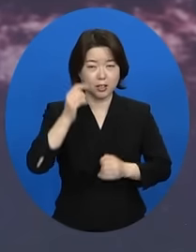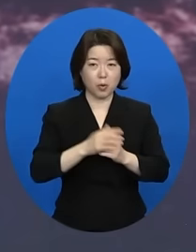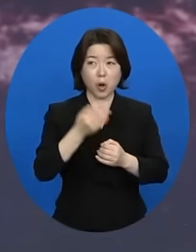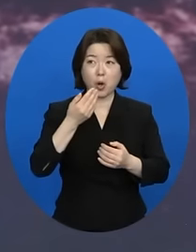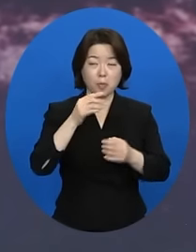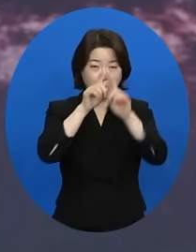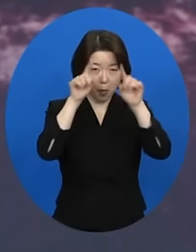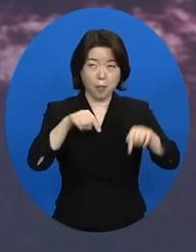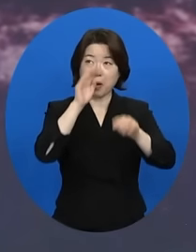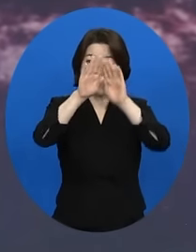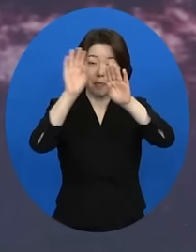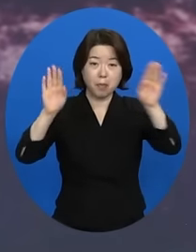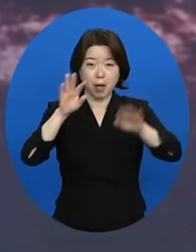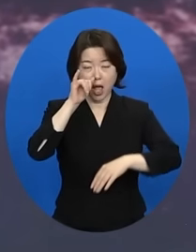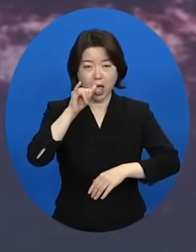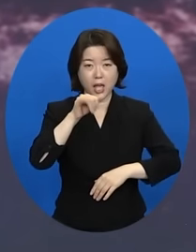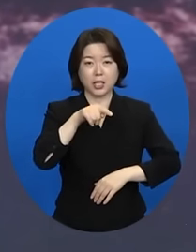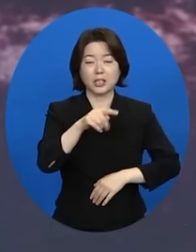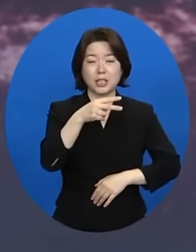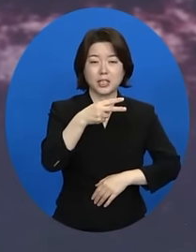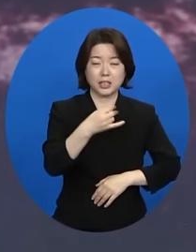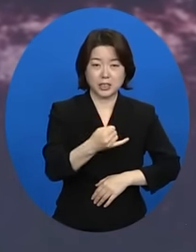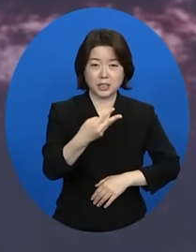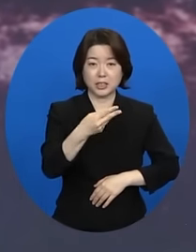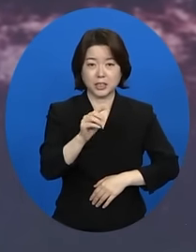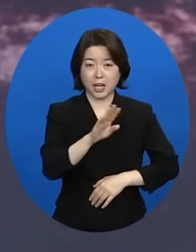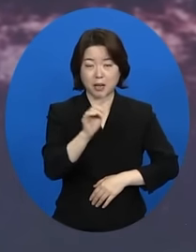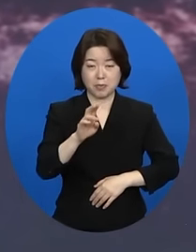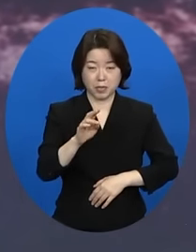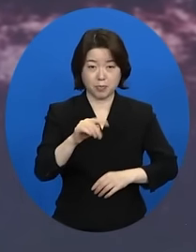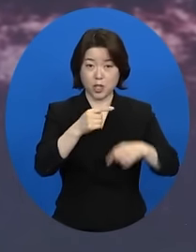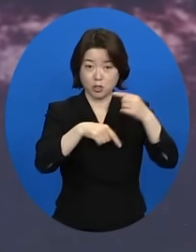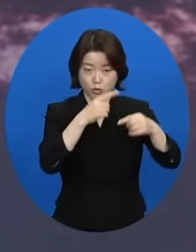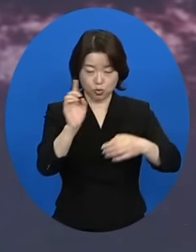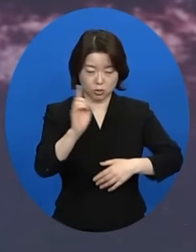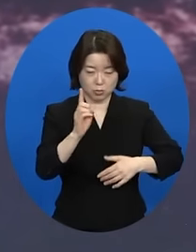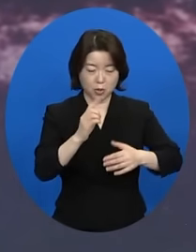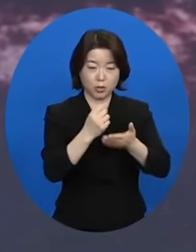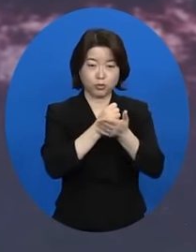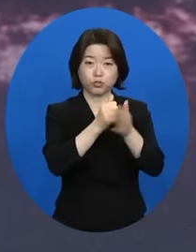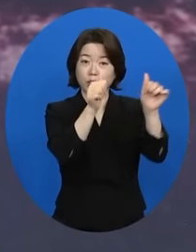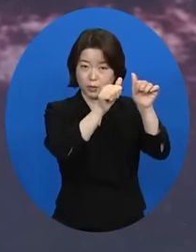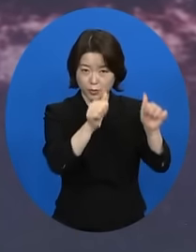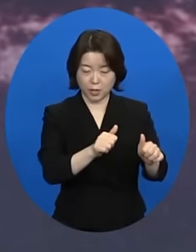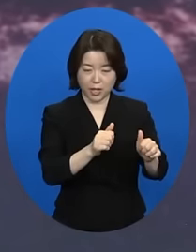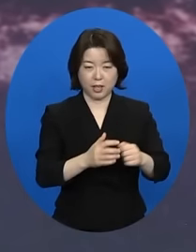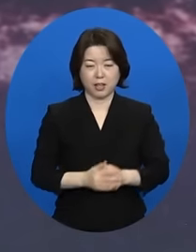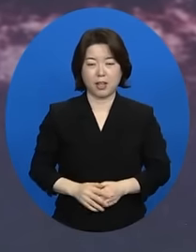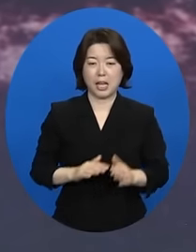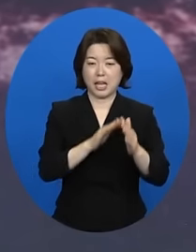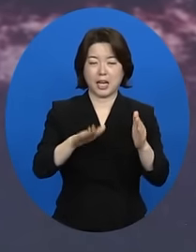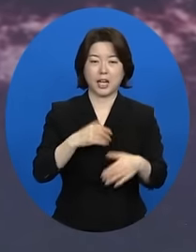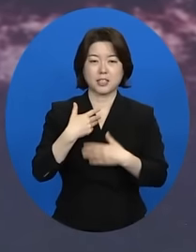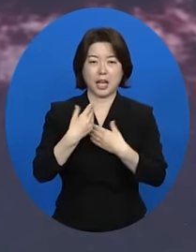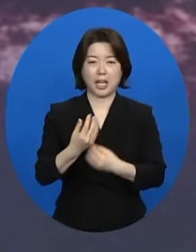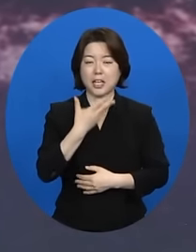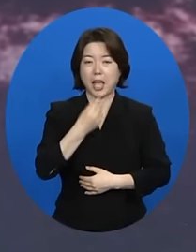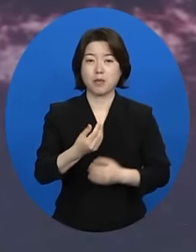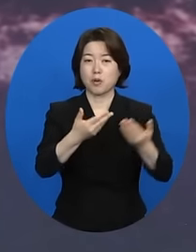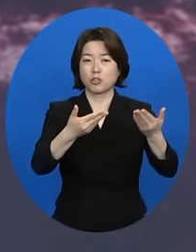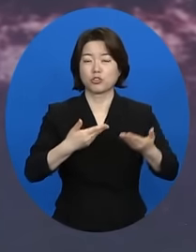약간 그런 느낌이 있잖아요. 이게 드라빔입니다. 가정의 안녕과 행복을 가져다 준다라고 여겨졌던